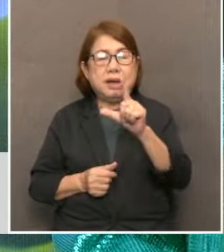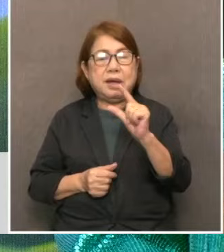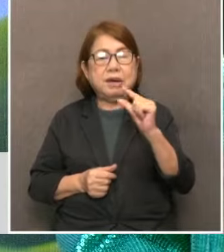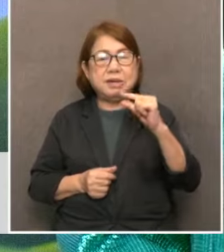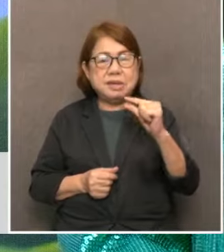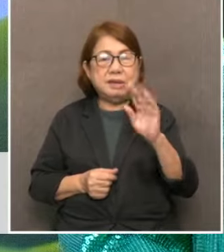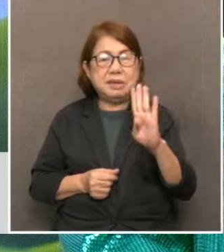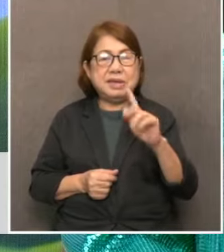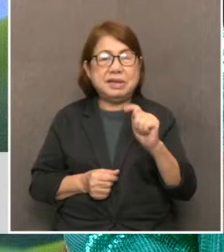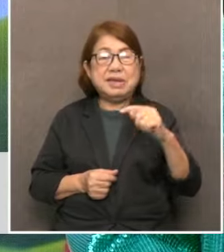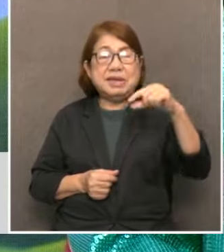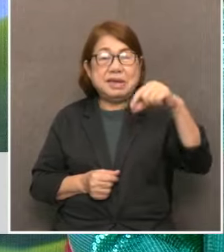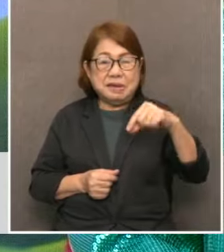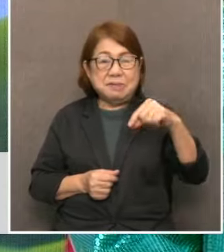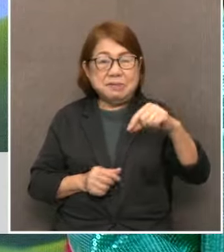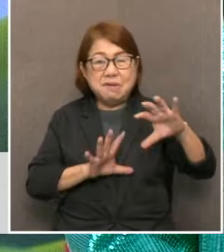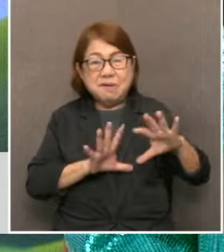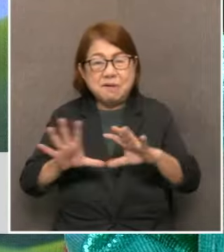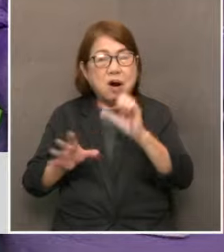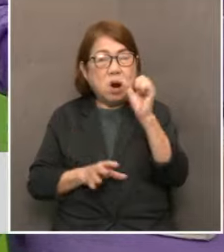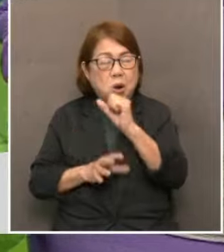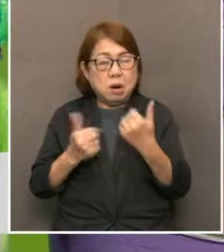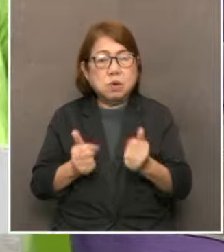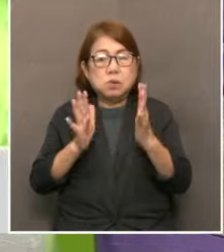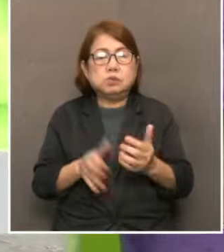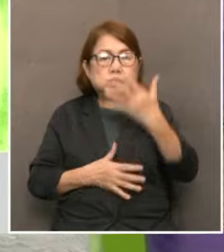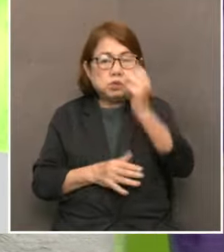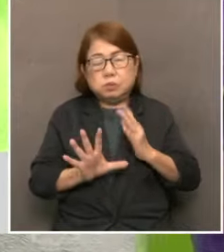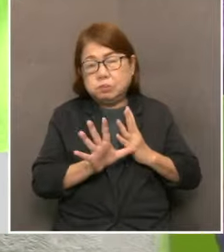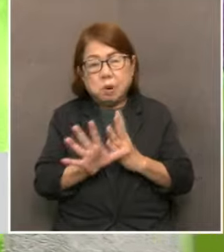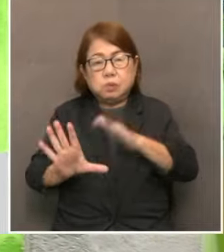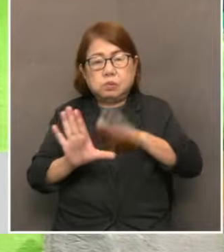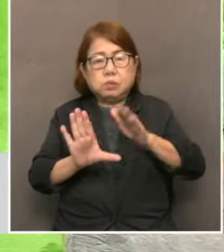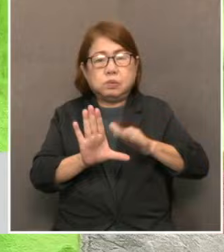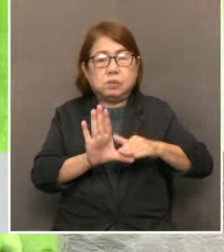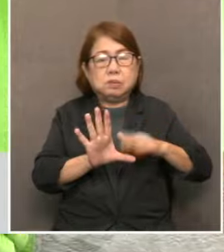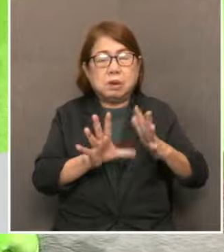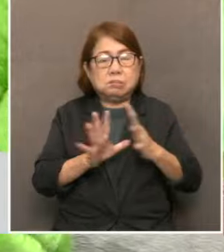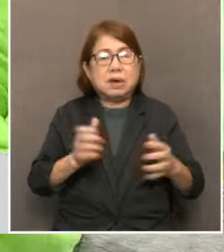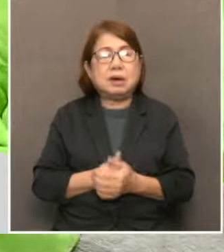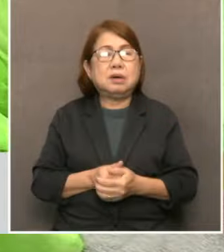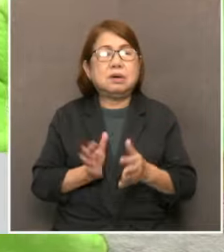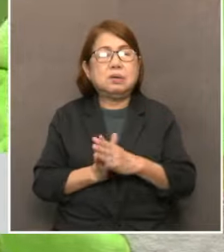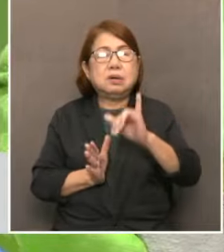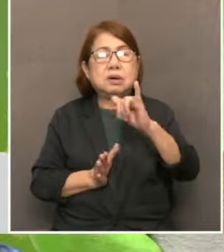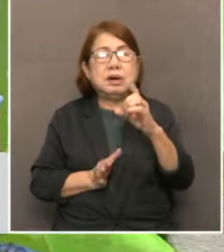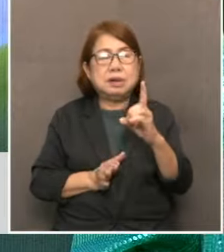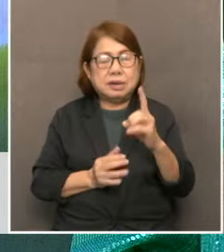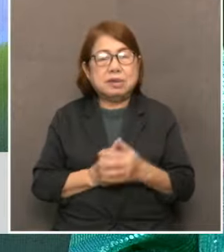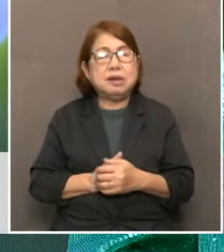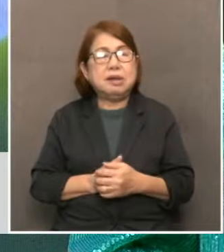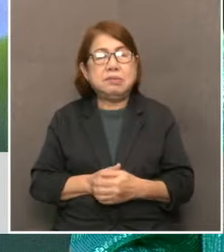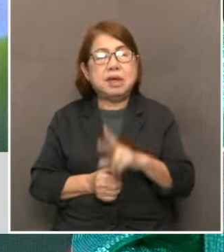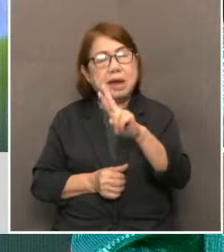ดีมากนะคะวันนี้มีคนเข้าแถวไปสมัครเต็มเต็มพื้นที่เลยนะคะแล้วก็ได้นะคะเป็นคอนเสิร์ตแล้วก็มี RSแล้วก็มี